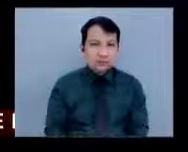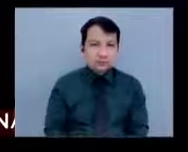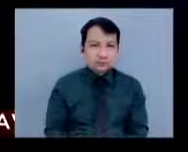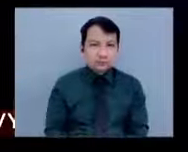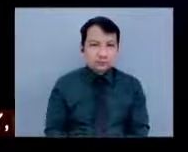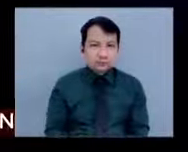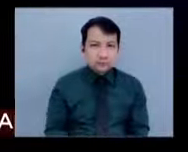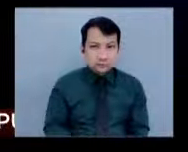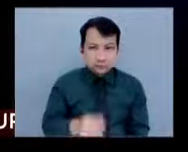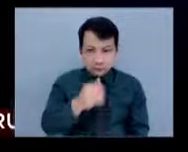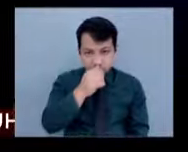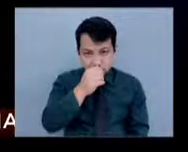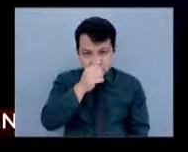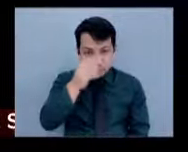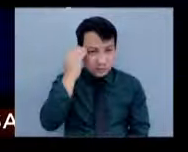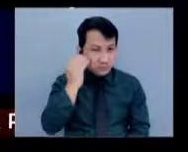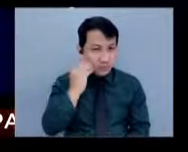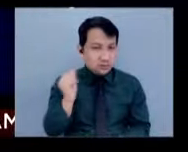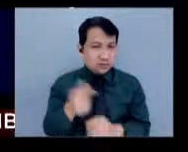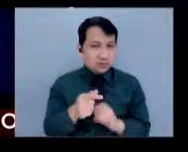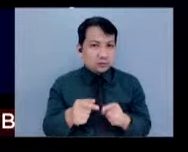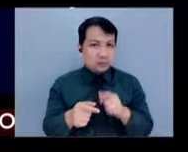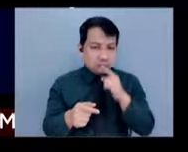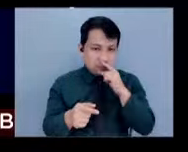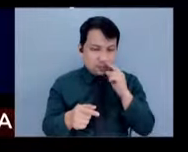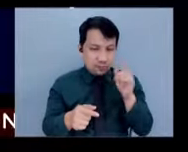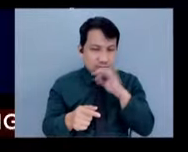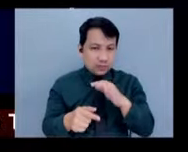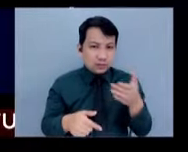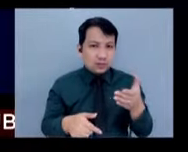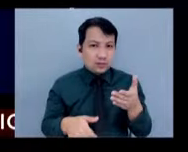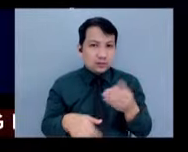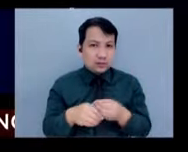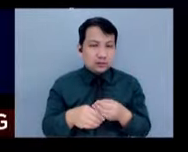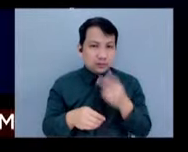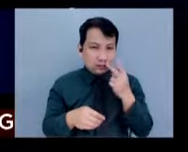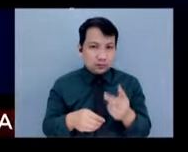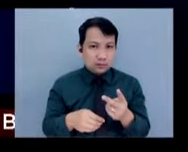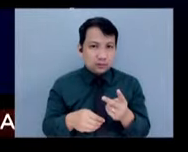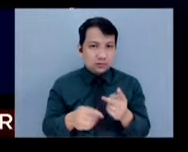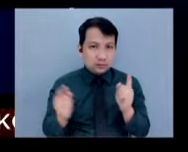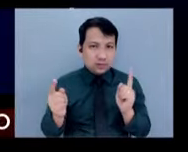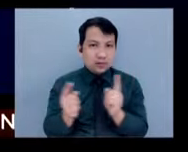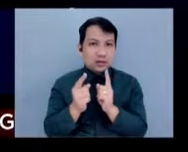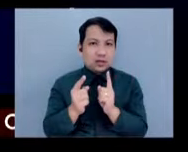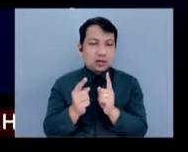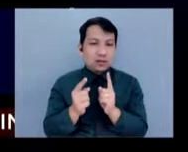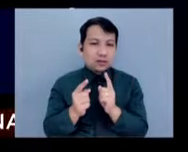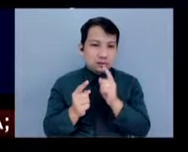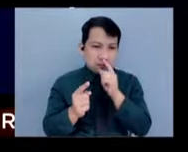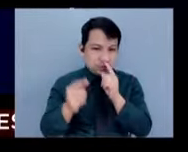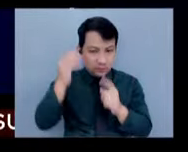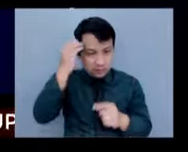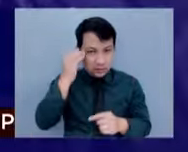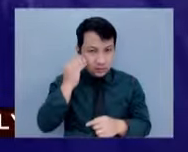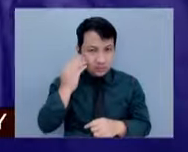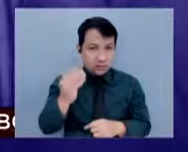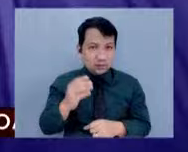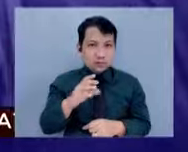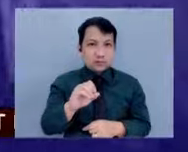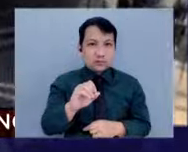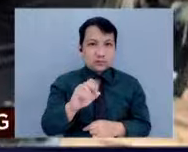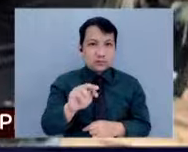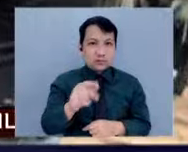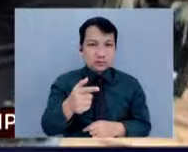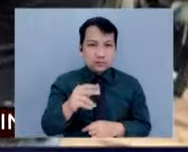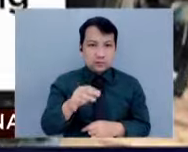K-drama fans ang napasana all sa Pinoy na ito matapos niyang makita ng malapitan si Korean superstar Song Kang. Ayon